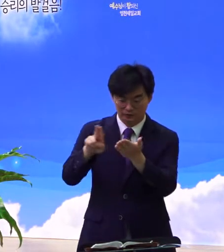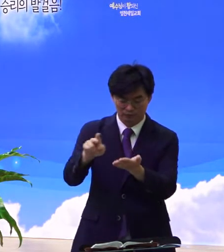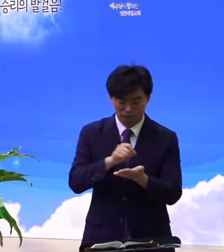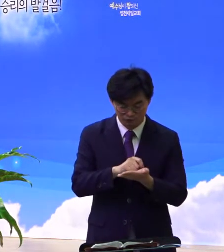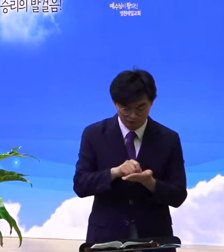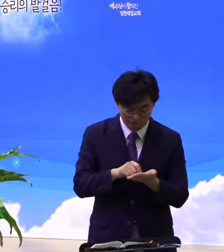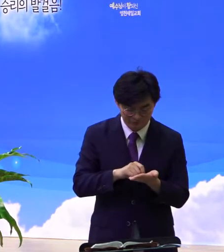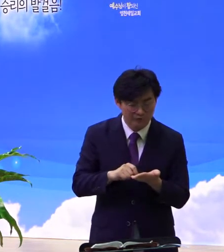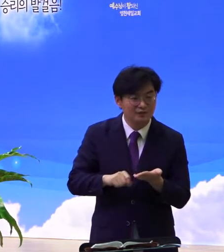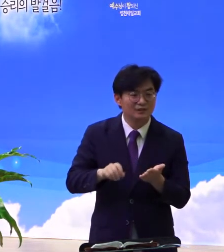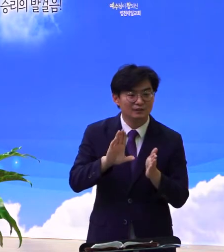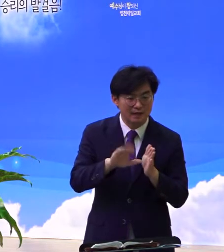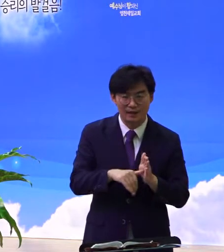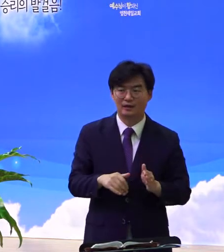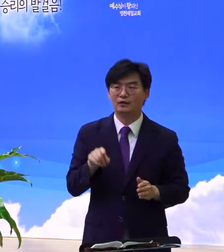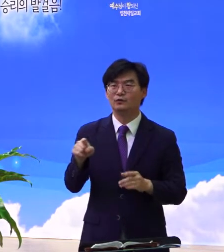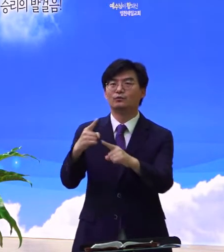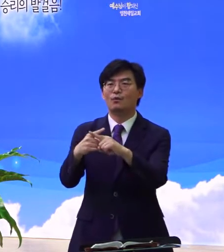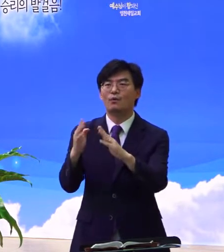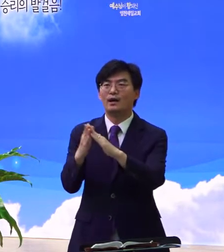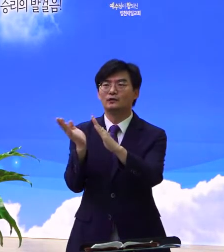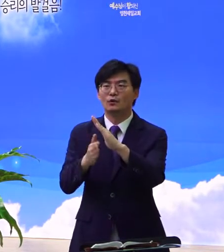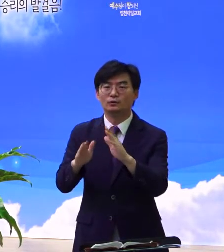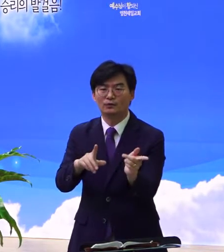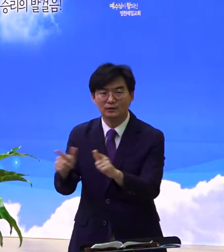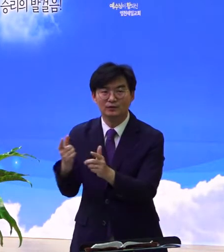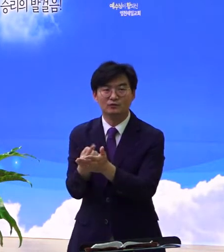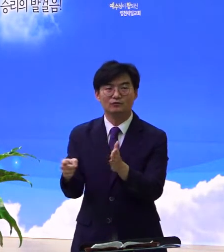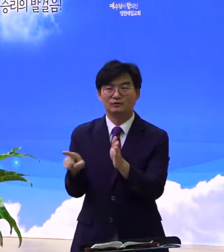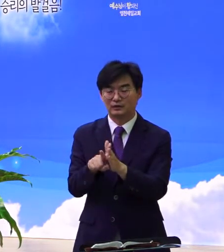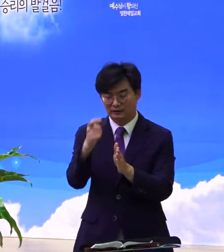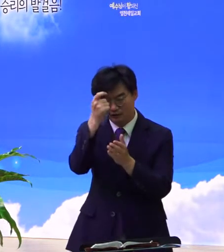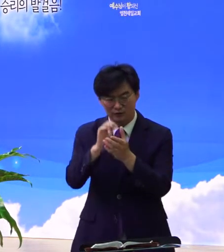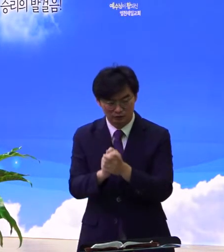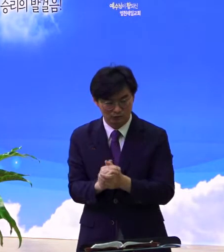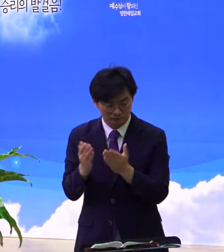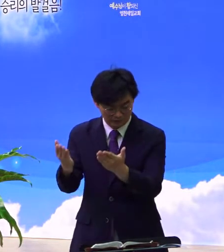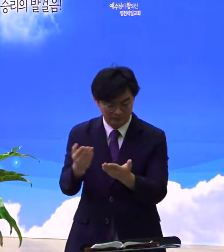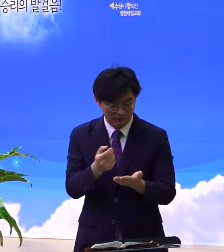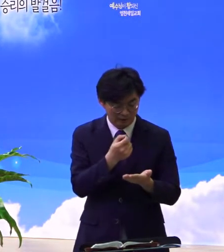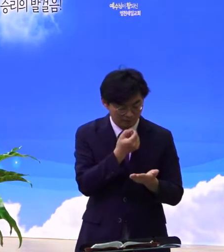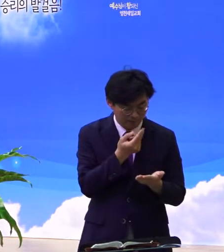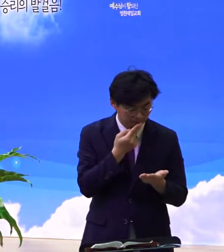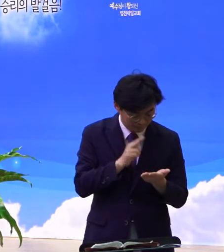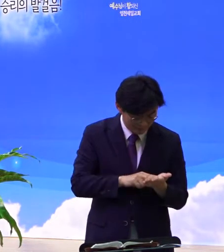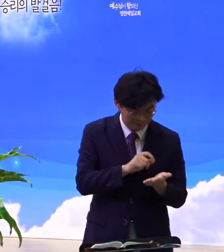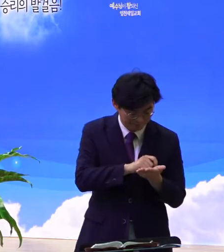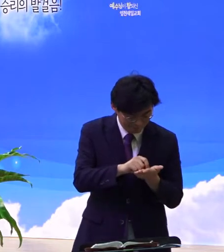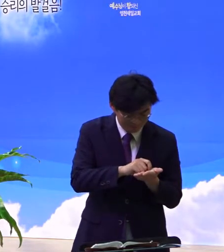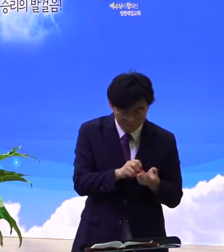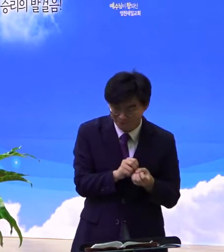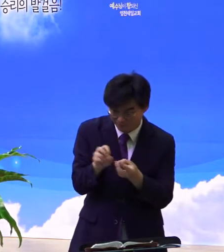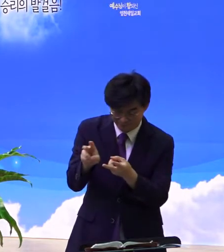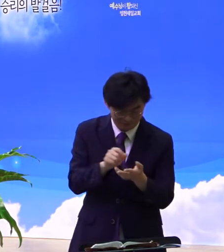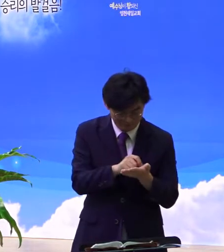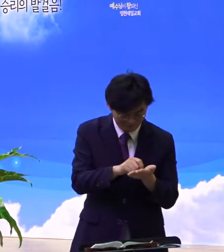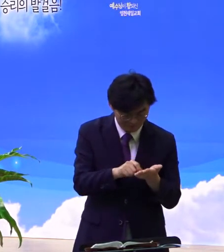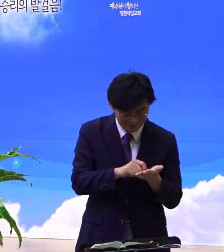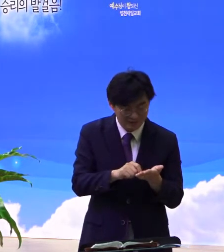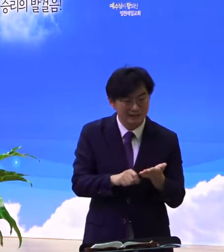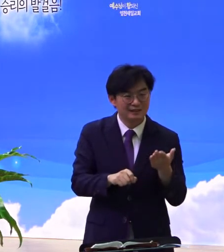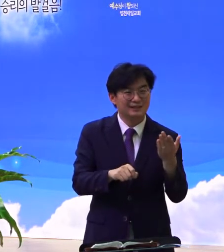속에서 에베소 교회 성도들을 위해서 이렇게 기도하며 썼습니다. 에베소서 1장 17절부터 19절까지인데요.